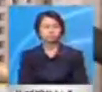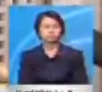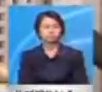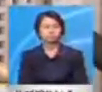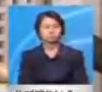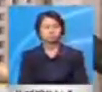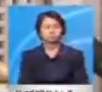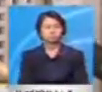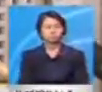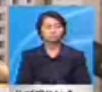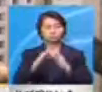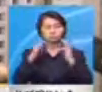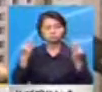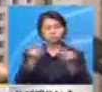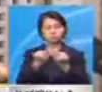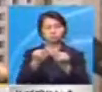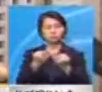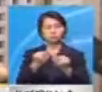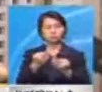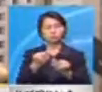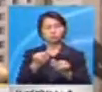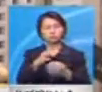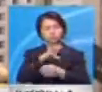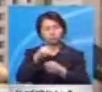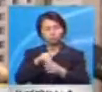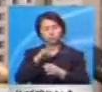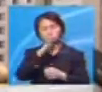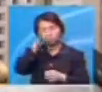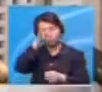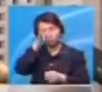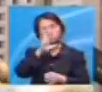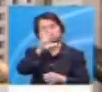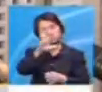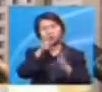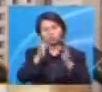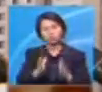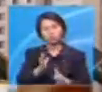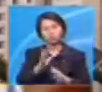senang family Oke termasuk parents ada l